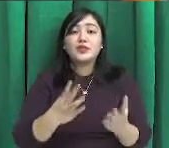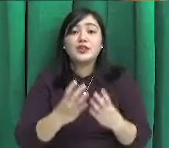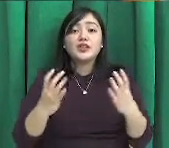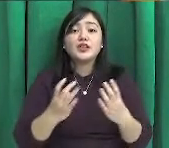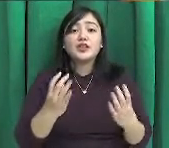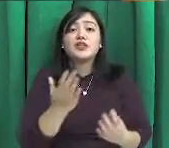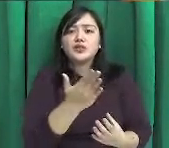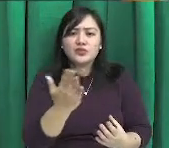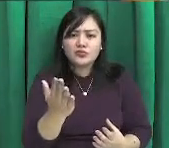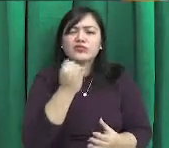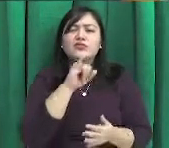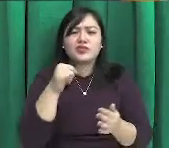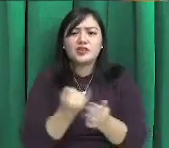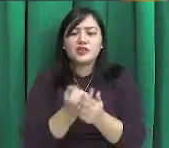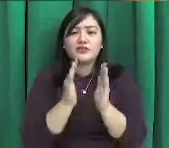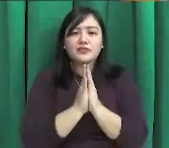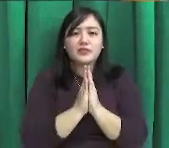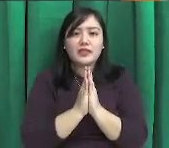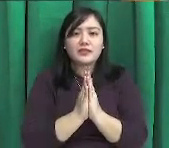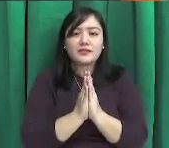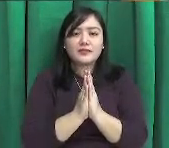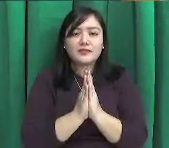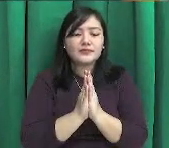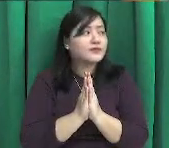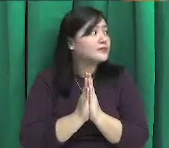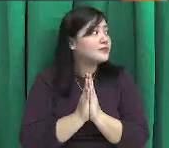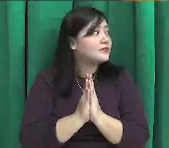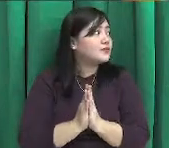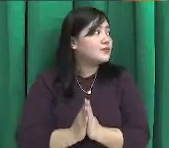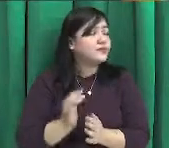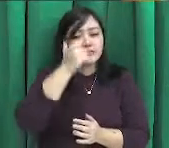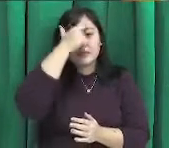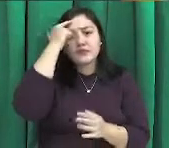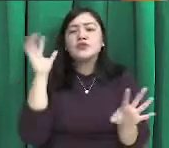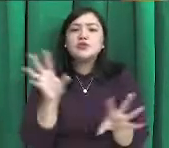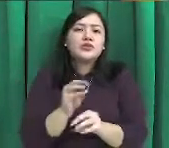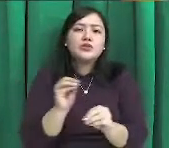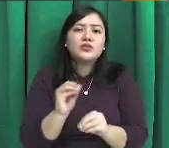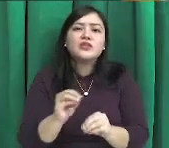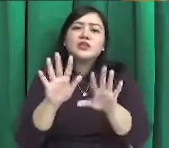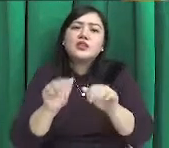Yeah. Just pray. Kasi wala tayong magagawa sa asawa natin.